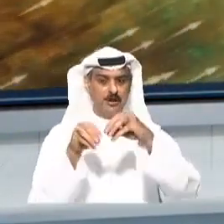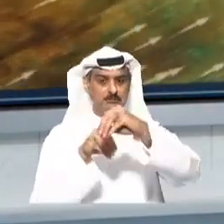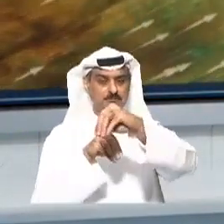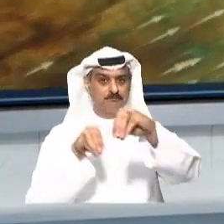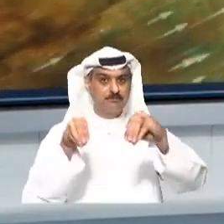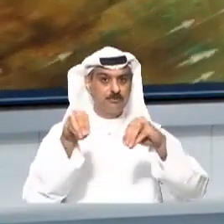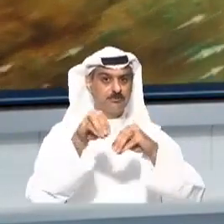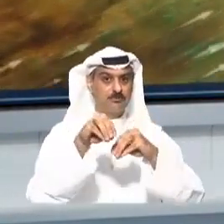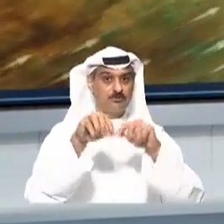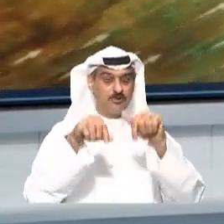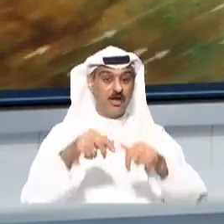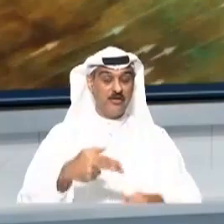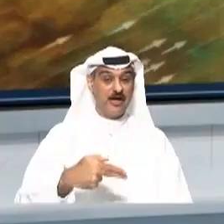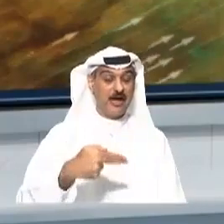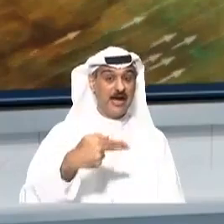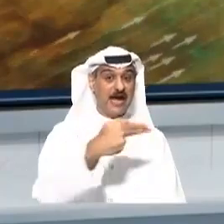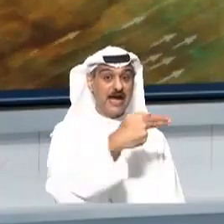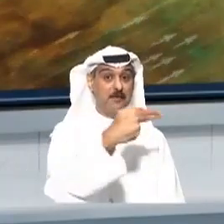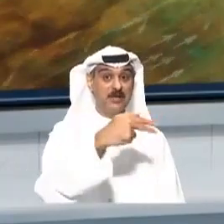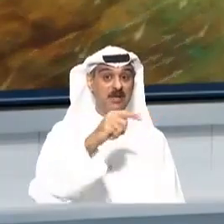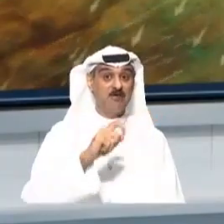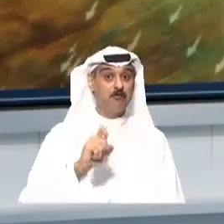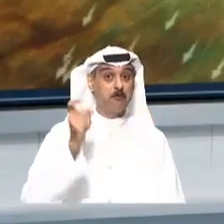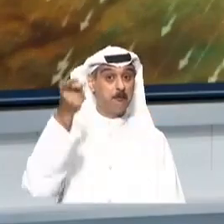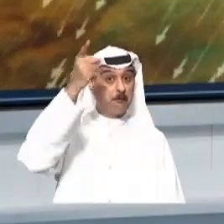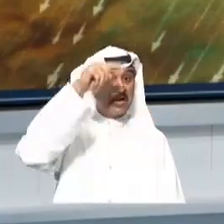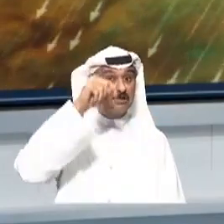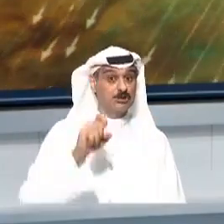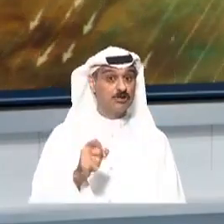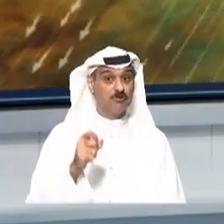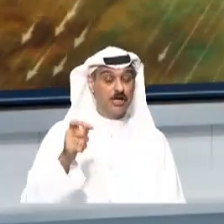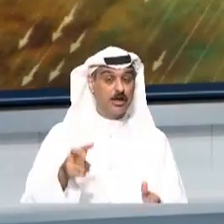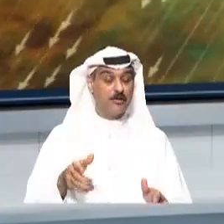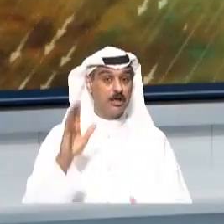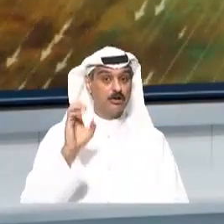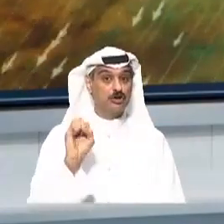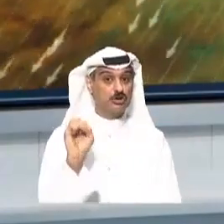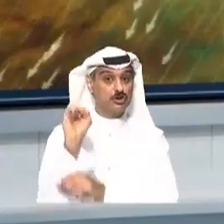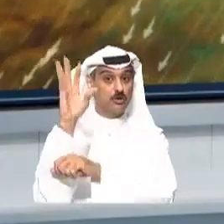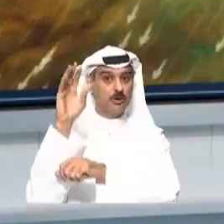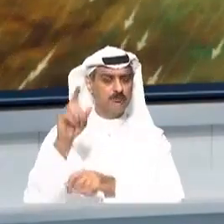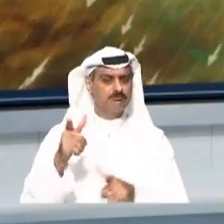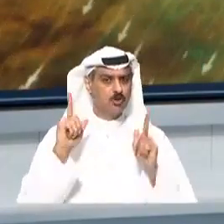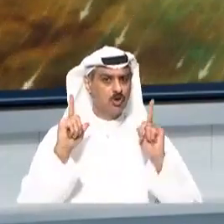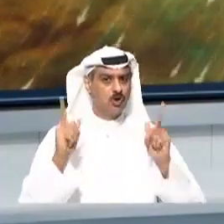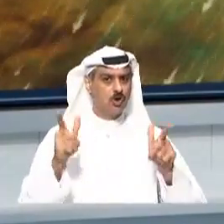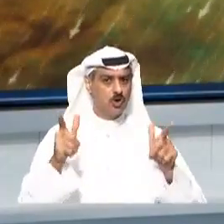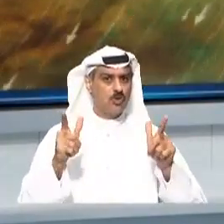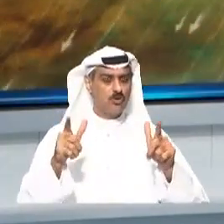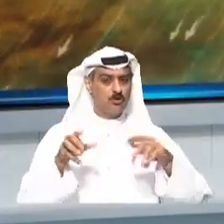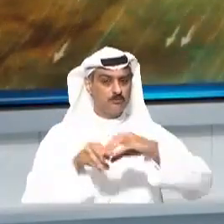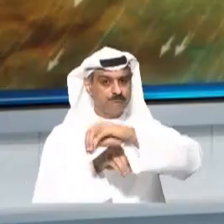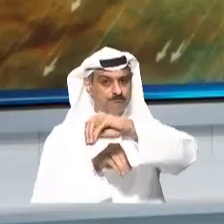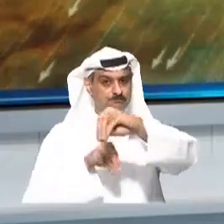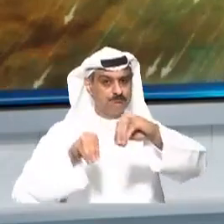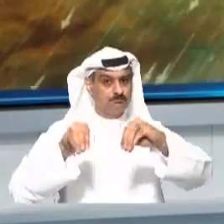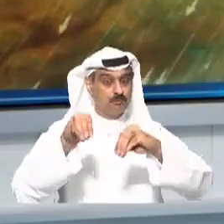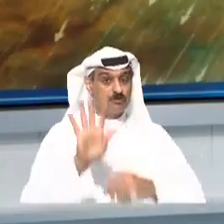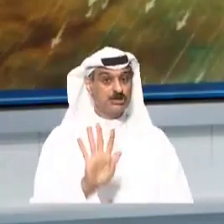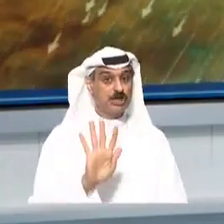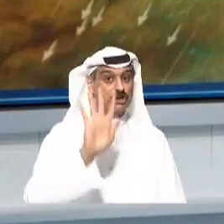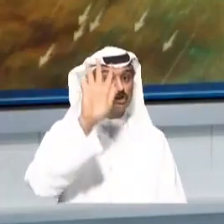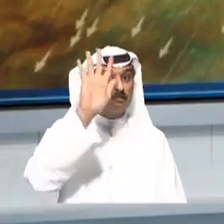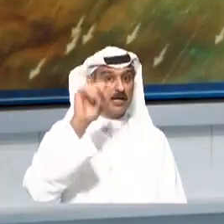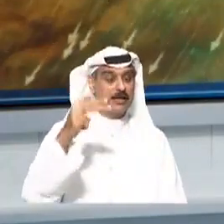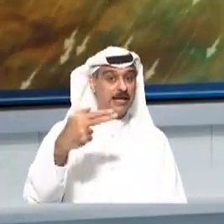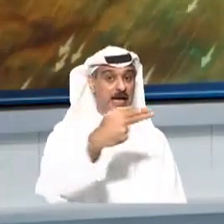إلا رياح غربية في ساعات النهار الأولى، ولكن ابتداء من منتصف نهار يوم الغد راح تتحول الرياح للرياح الشمالية إلى